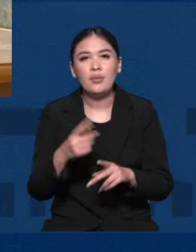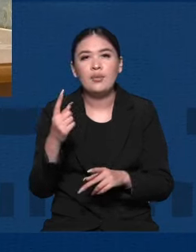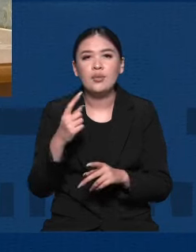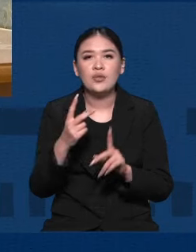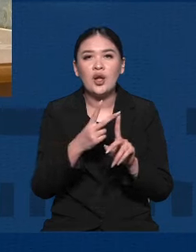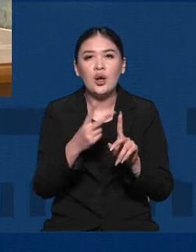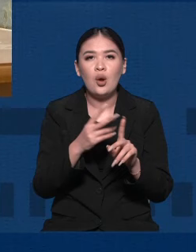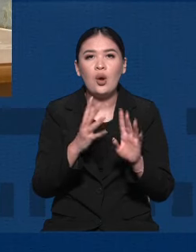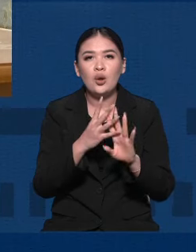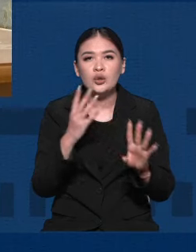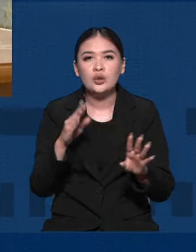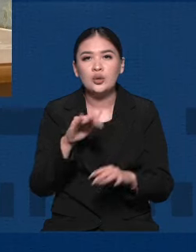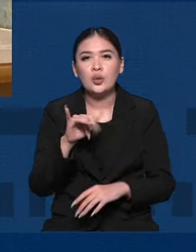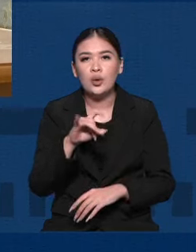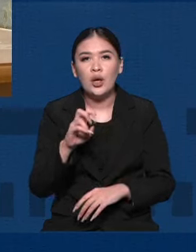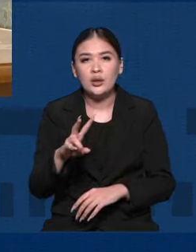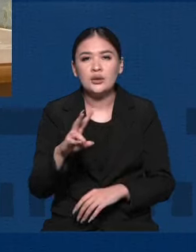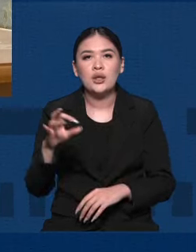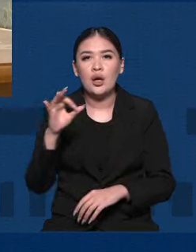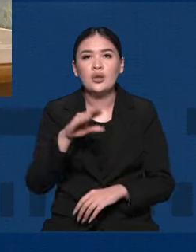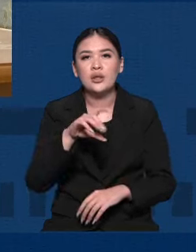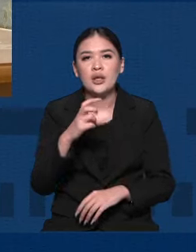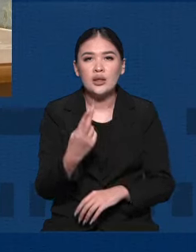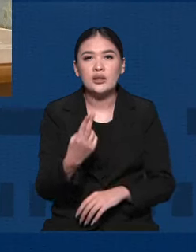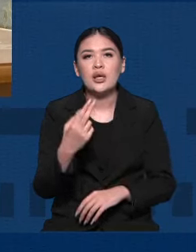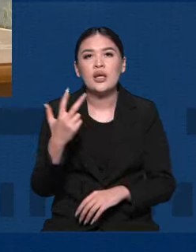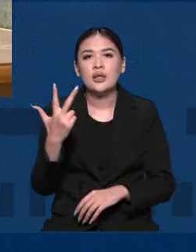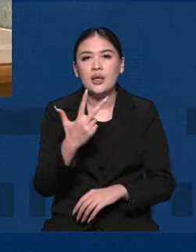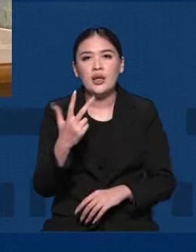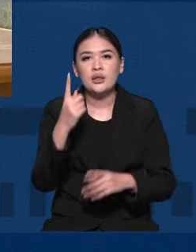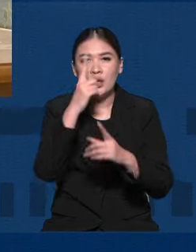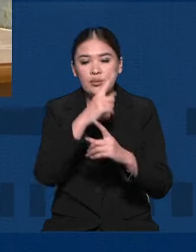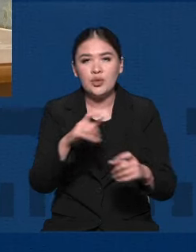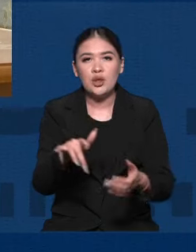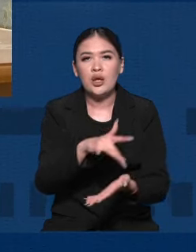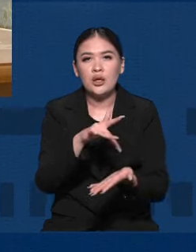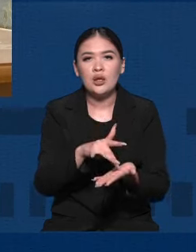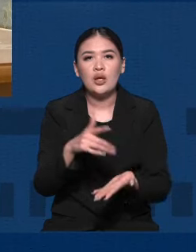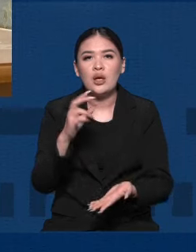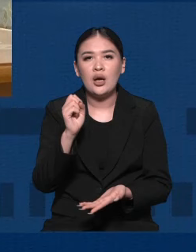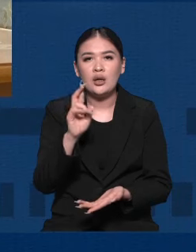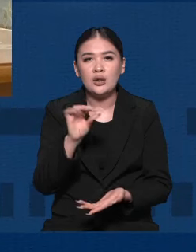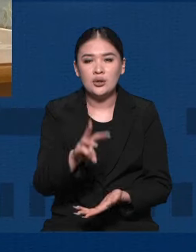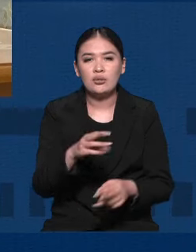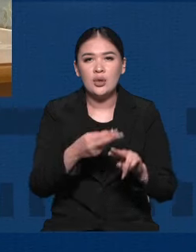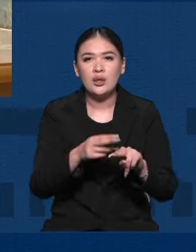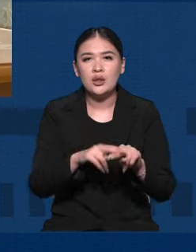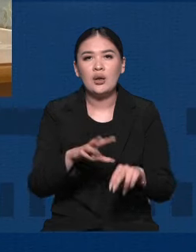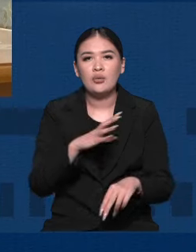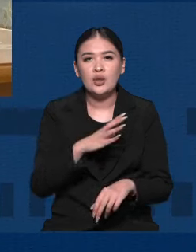станции Туран и угольную часть ТЭЦ-3, сообщил аким города. В завершение Касым-Жомарт Токаев поставил ряд задач